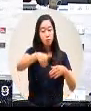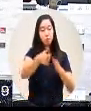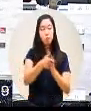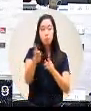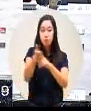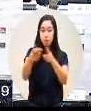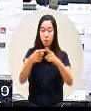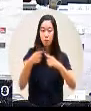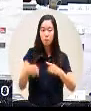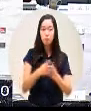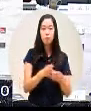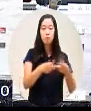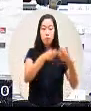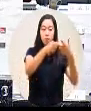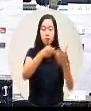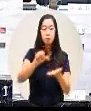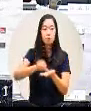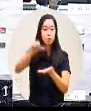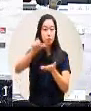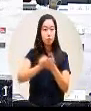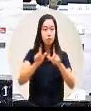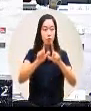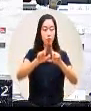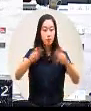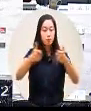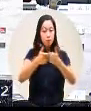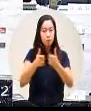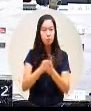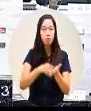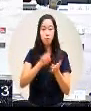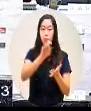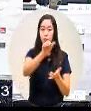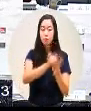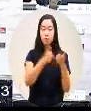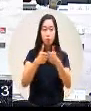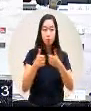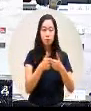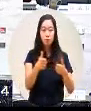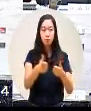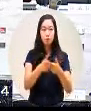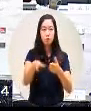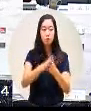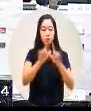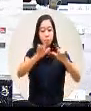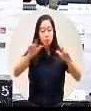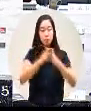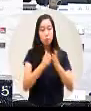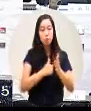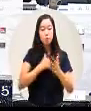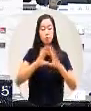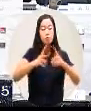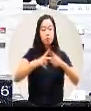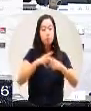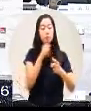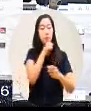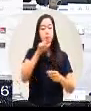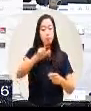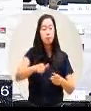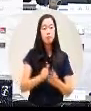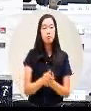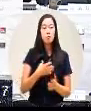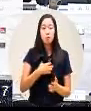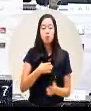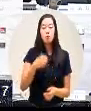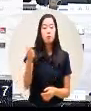第七届第五次定期大会第十五次会议，大善国小营养师吴怡